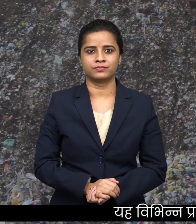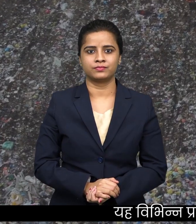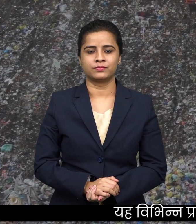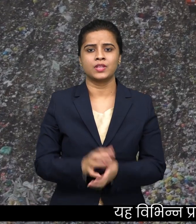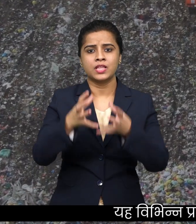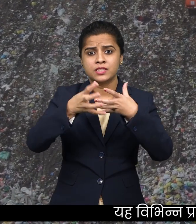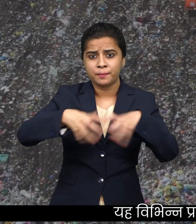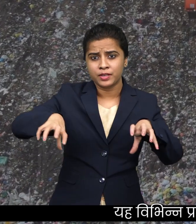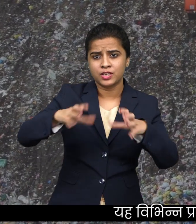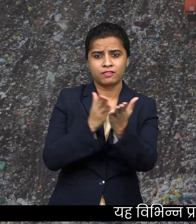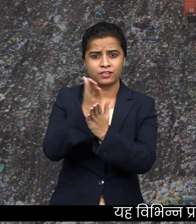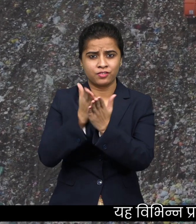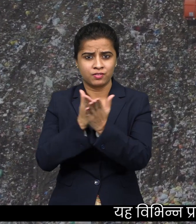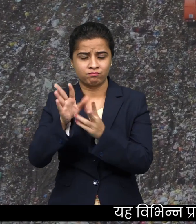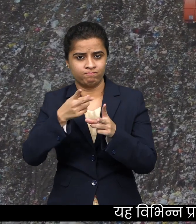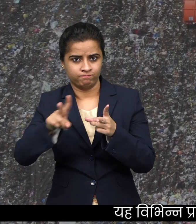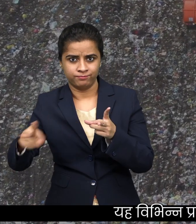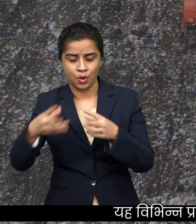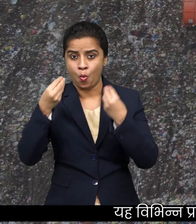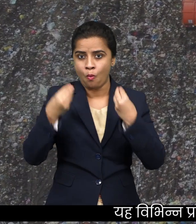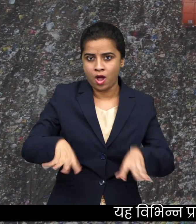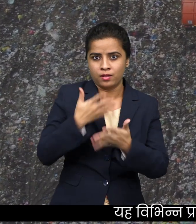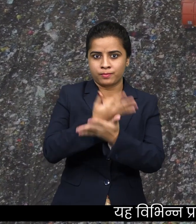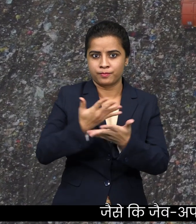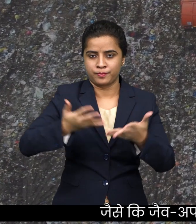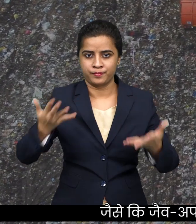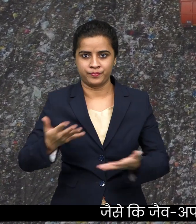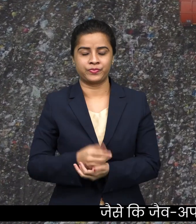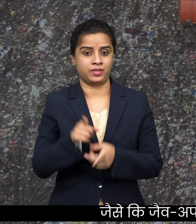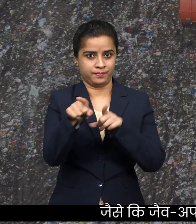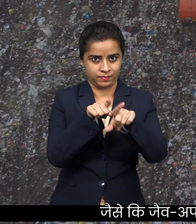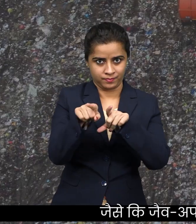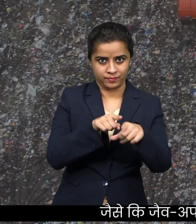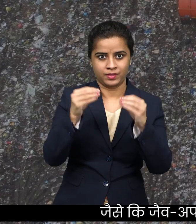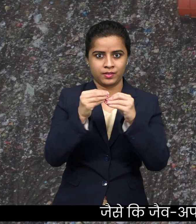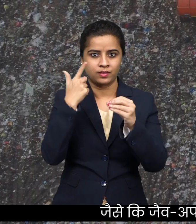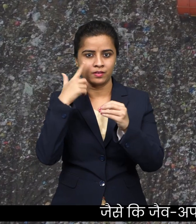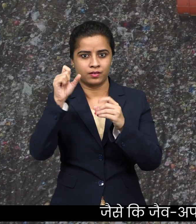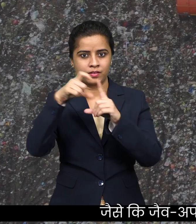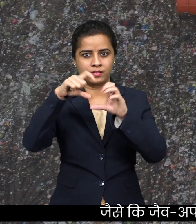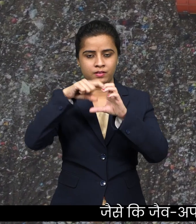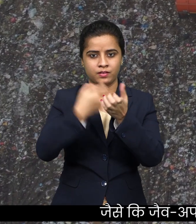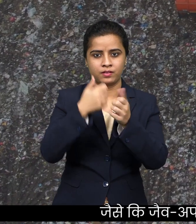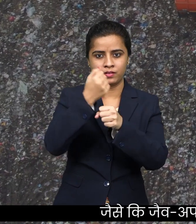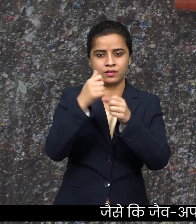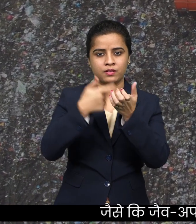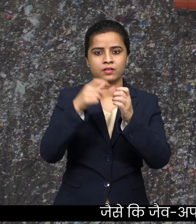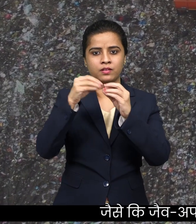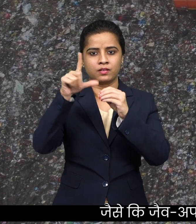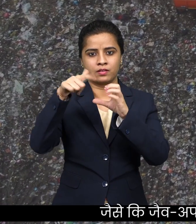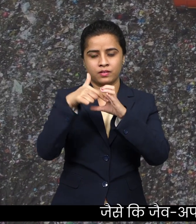यह विभिन्न प्रकार के अपशिष्ट पदार्थों का पृथक्करण है, जैसे कि जैव अपघटनीय और गैर